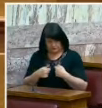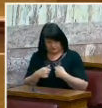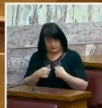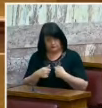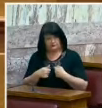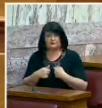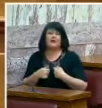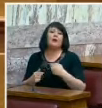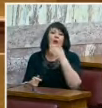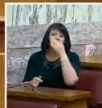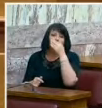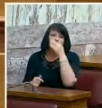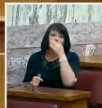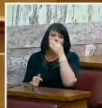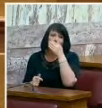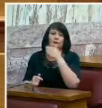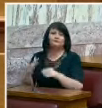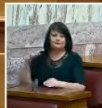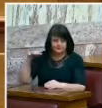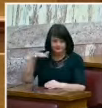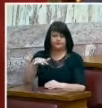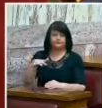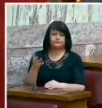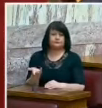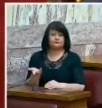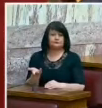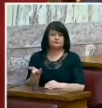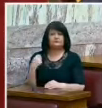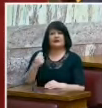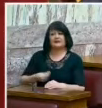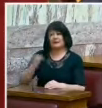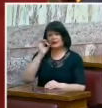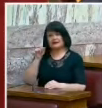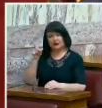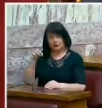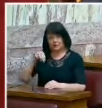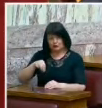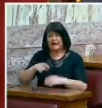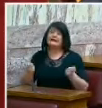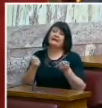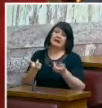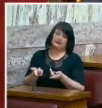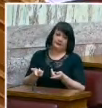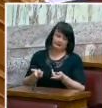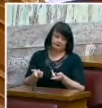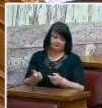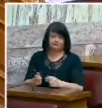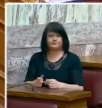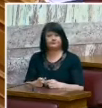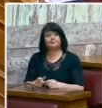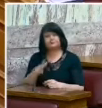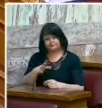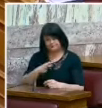την επίθεση την οποία δέχτηκε ο Δήμαρχος Θεσσαλονίκης, ο κ. Μπουτάρης. Και θέλω